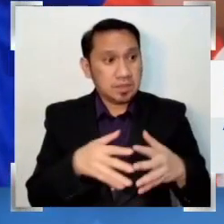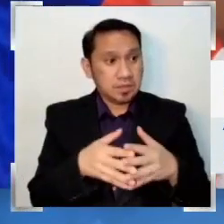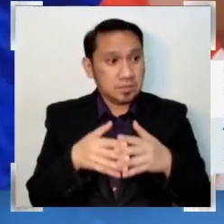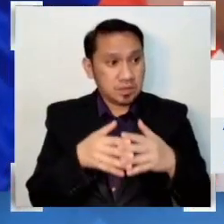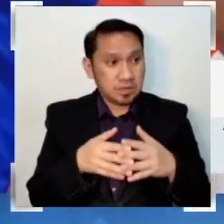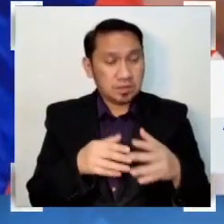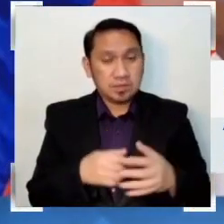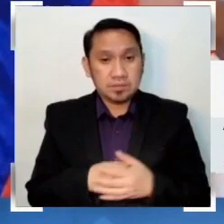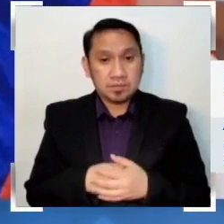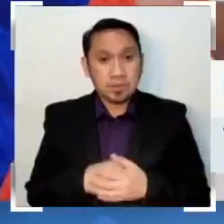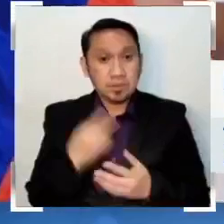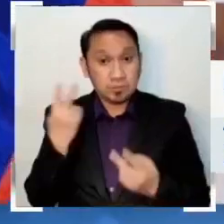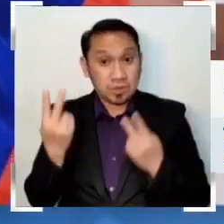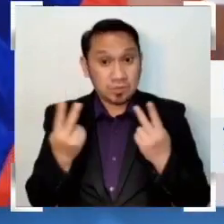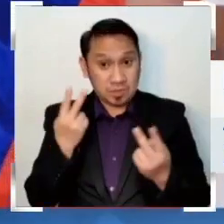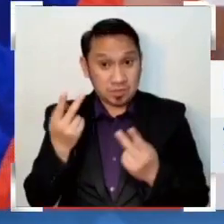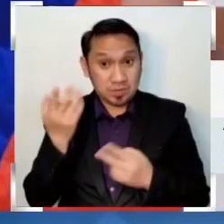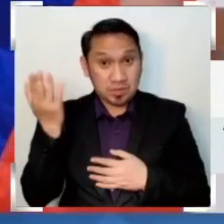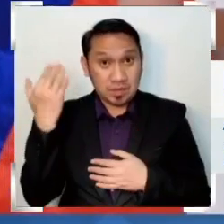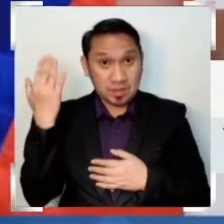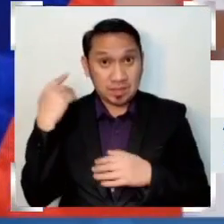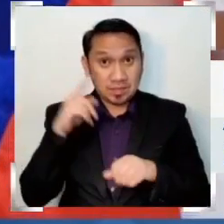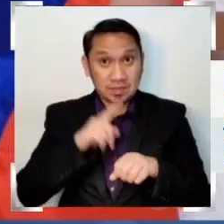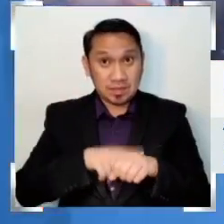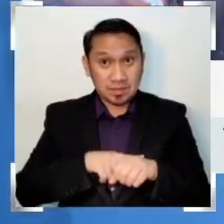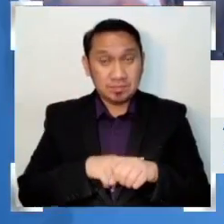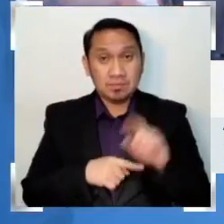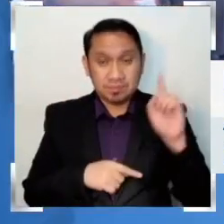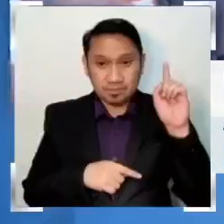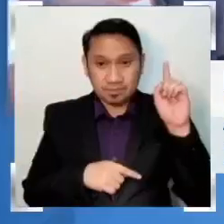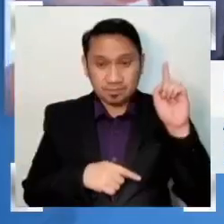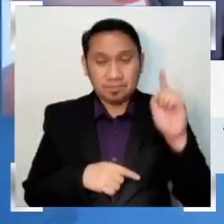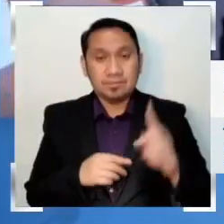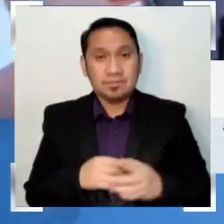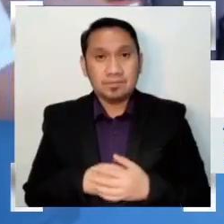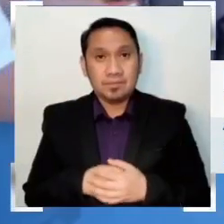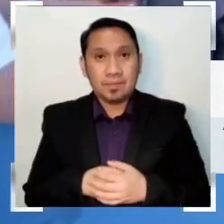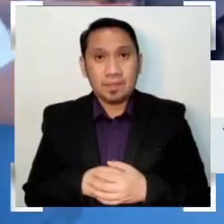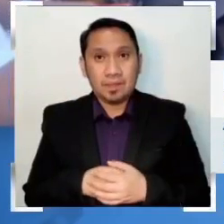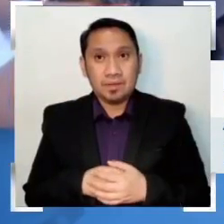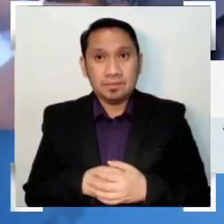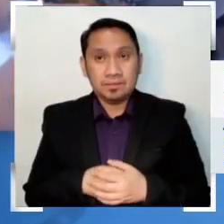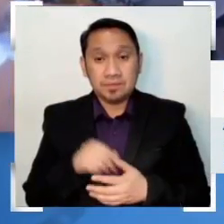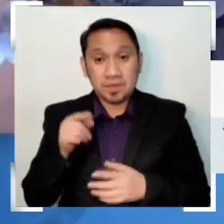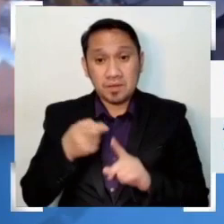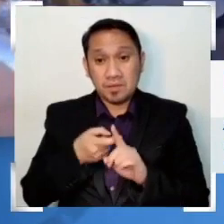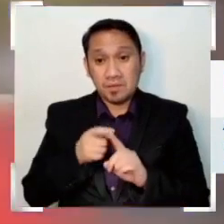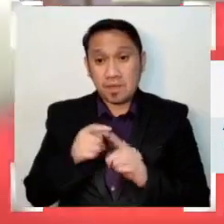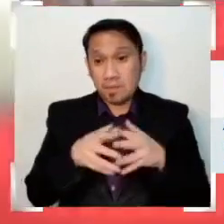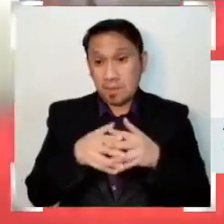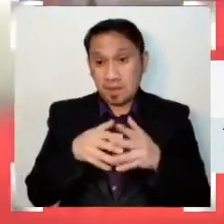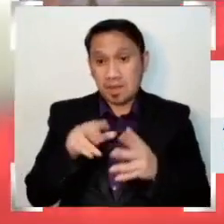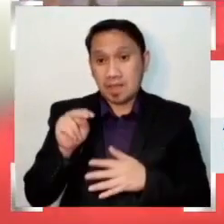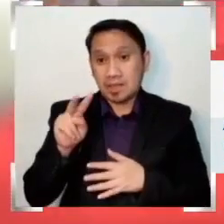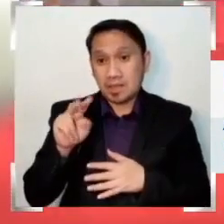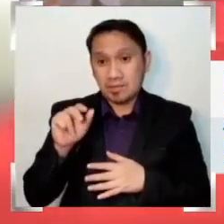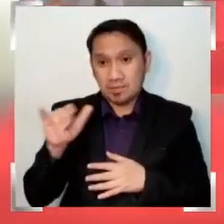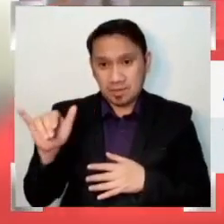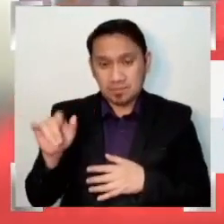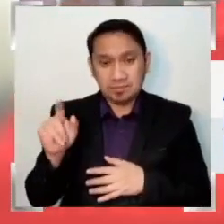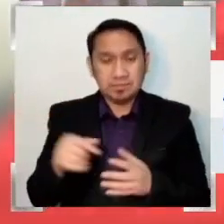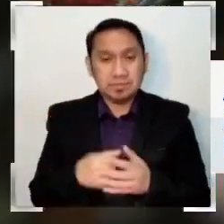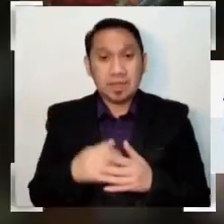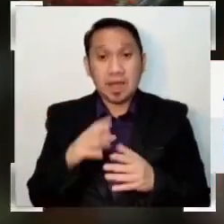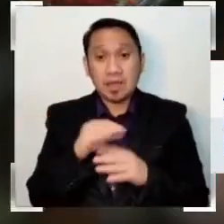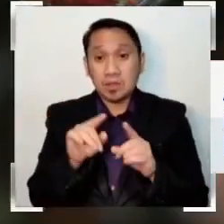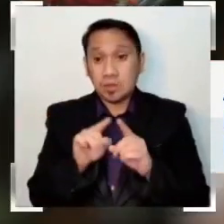AFP Chief of Staff General Andres Centeno ni Admiral Michael Gilday, Naval Operations Chief ng US Navy. Nag-courtesy call naman